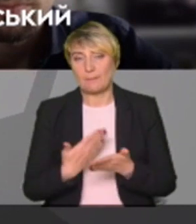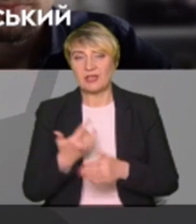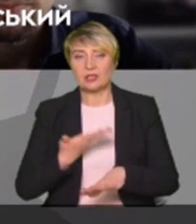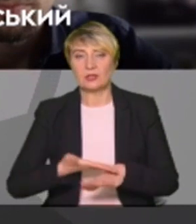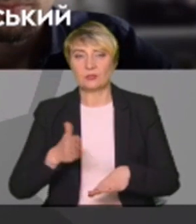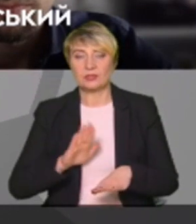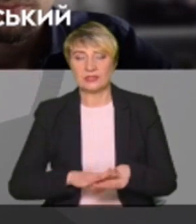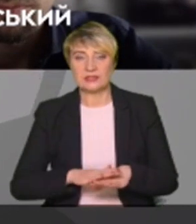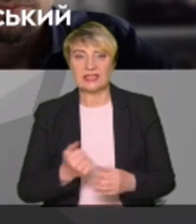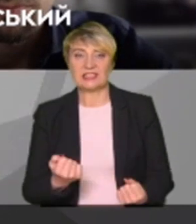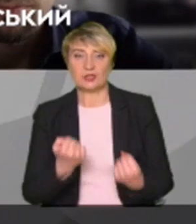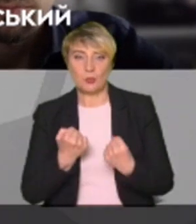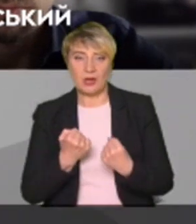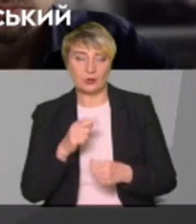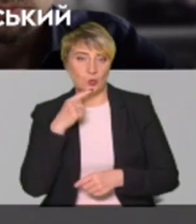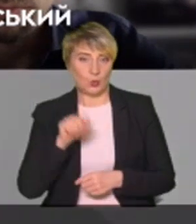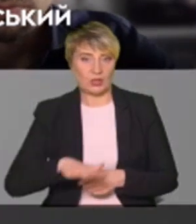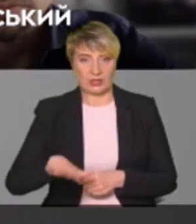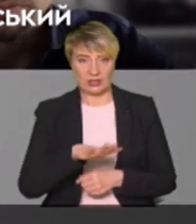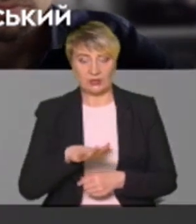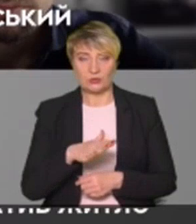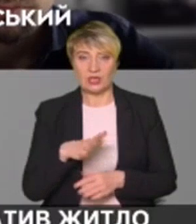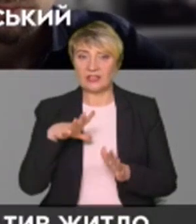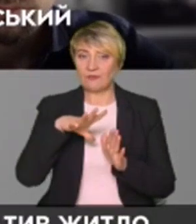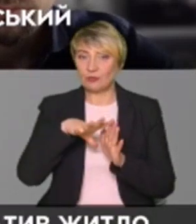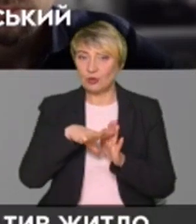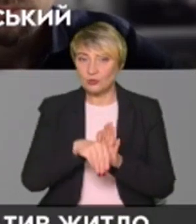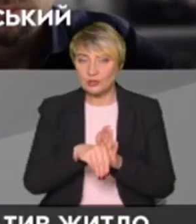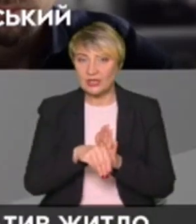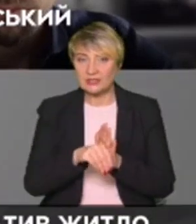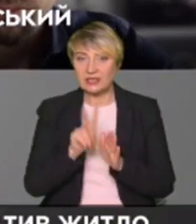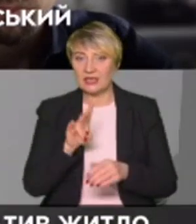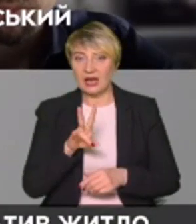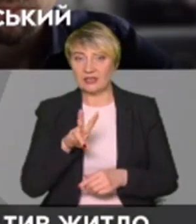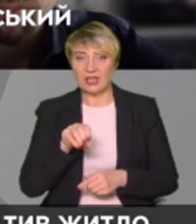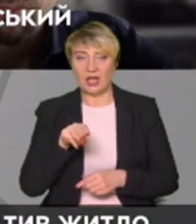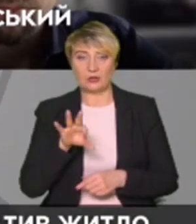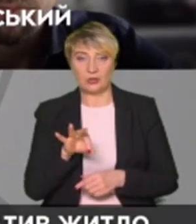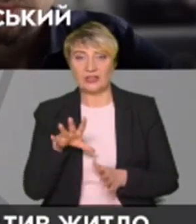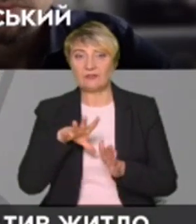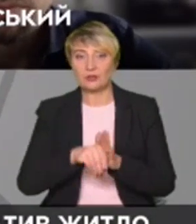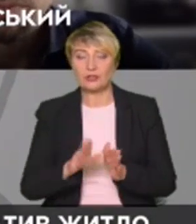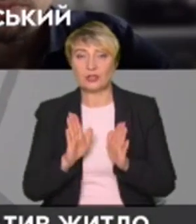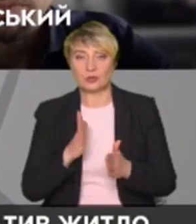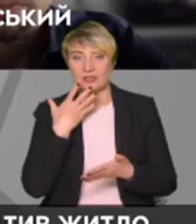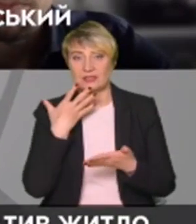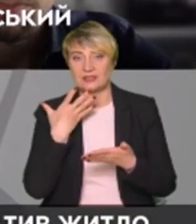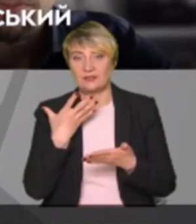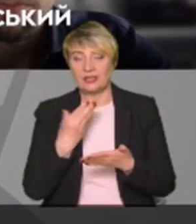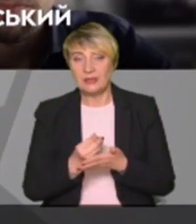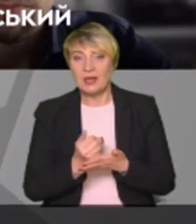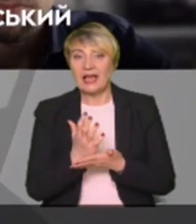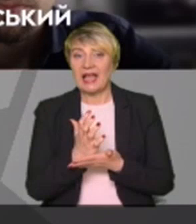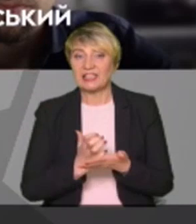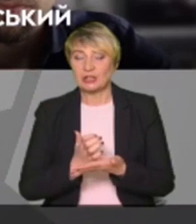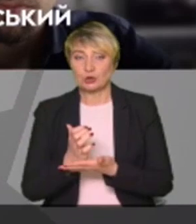нас заступається, вона включається не як країна НАТО, вона включається тільки своїми якимись ресурсами, і